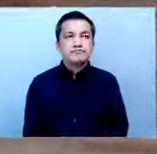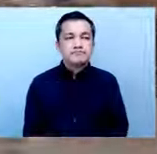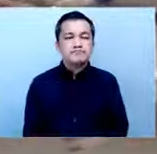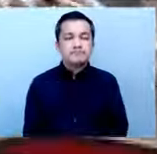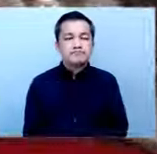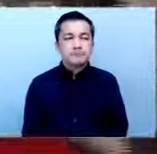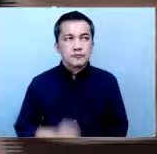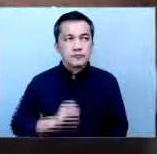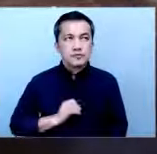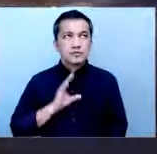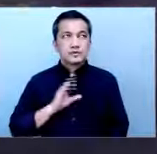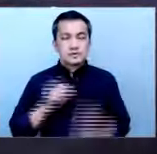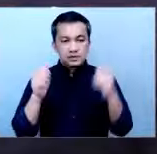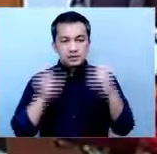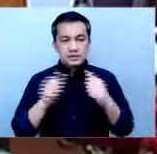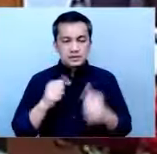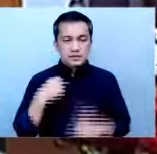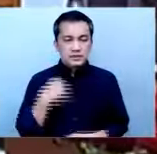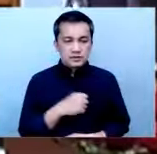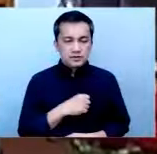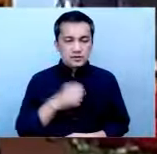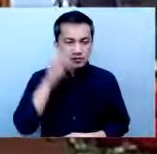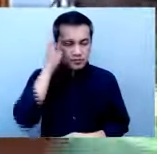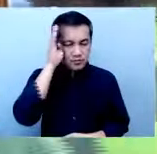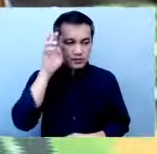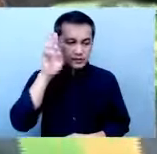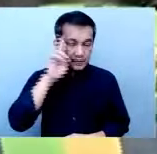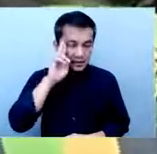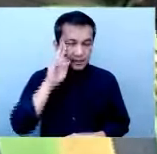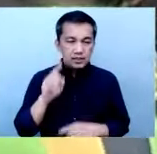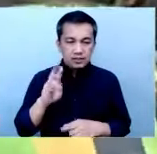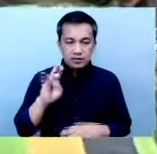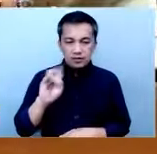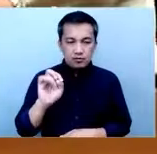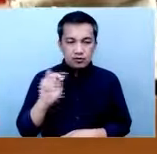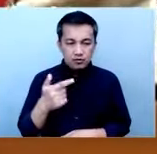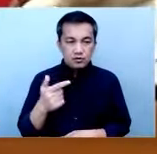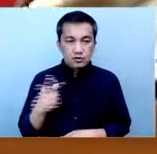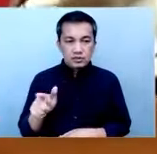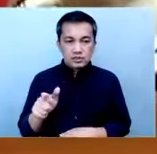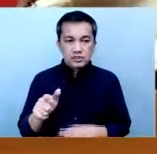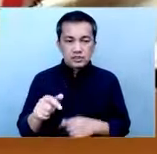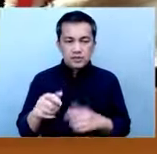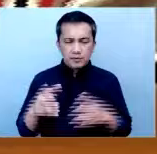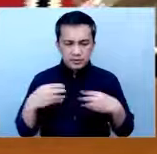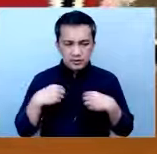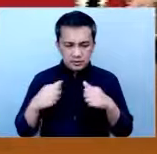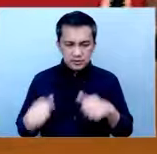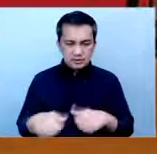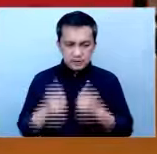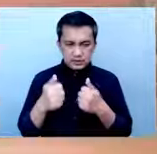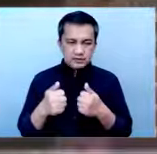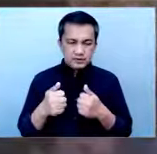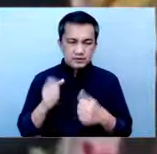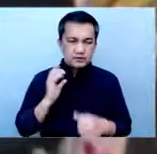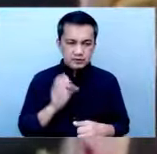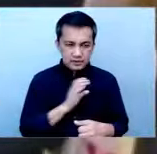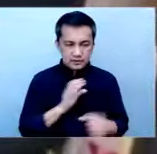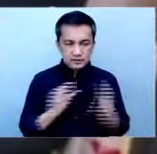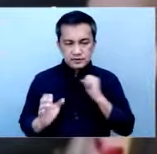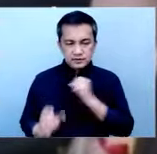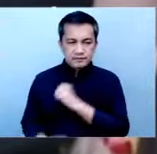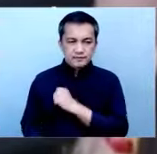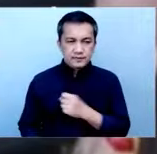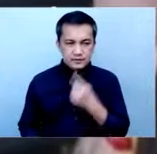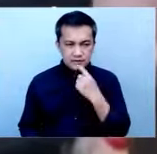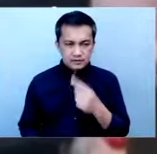sa kasunduang ito si Senador Revilla, pero aminado siyang malaking hamon pa rin ito sa Senado at Kongreso. Sinabi ko,